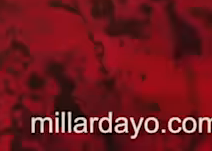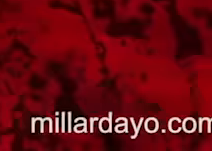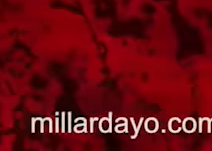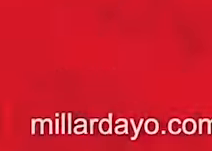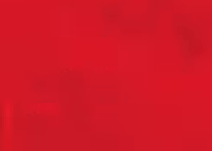a